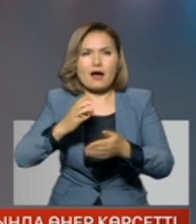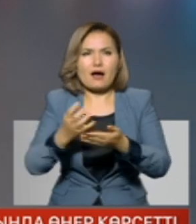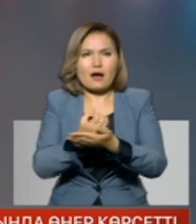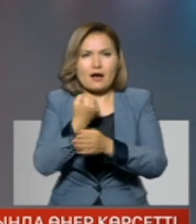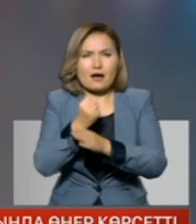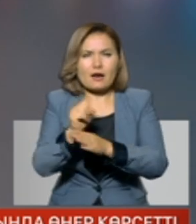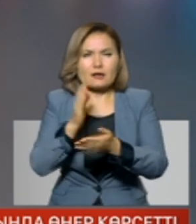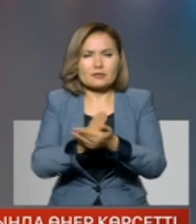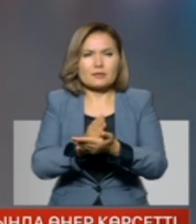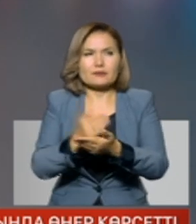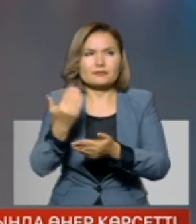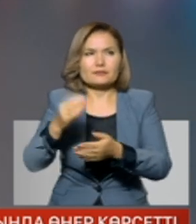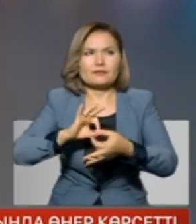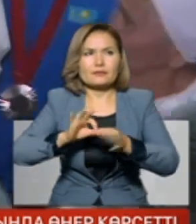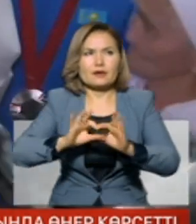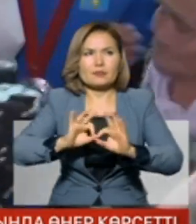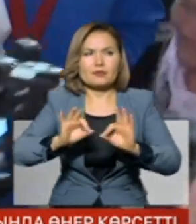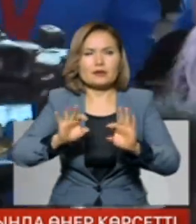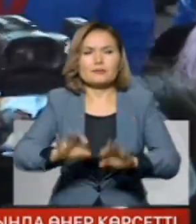бейнематериалы.